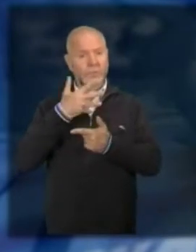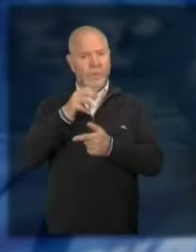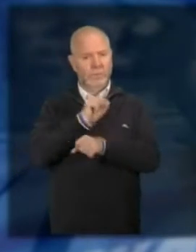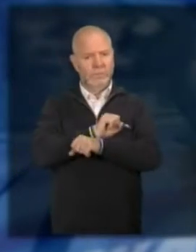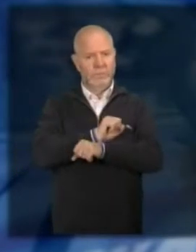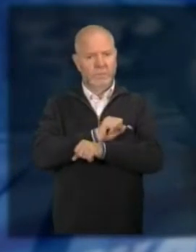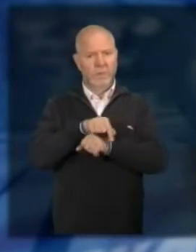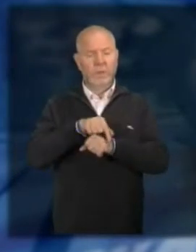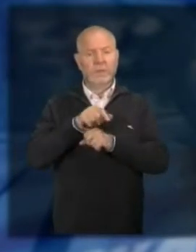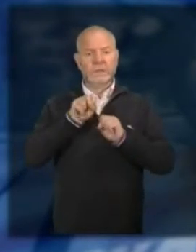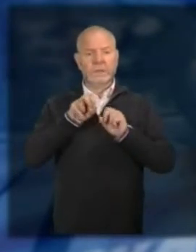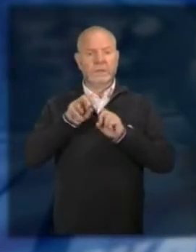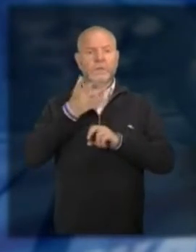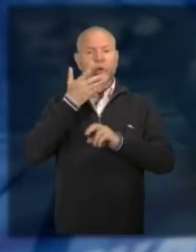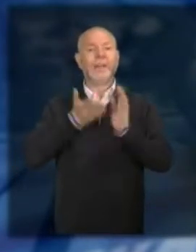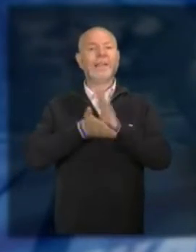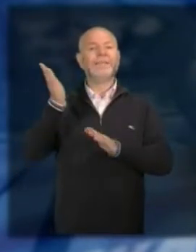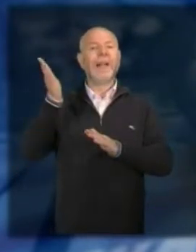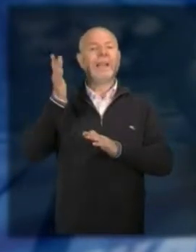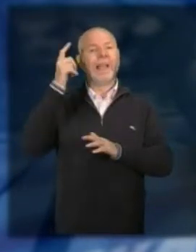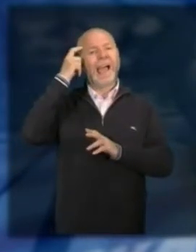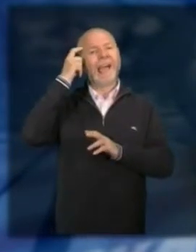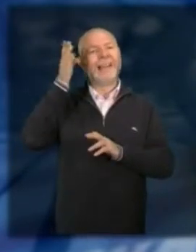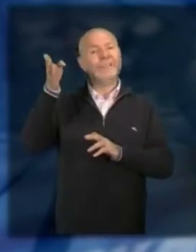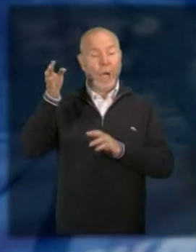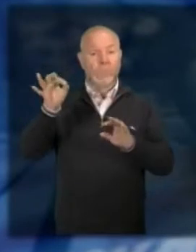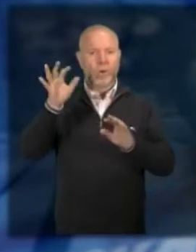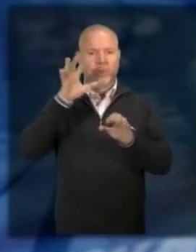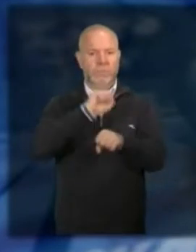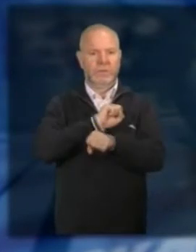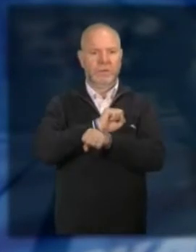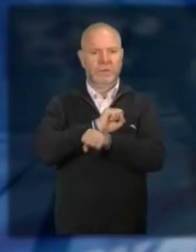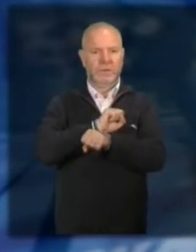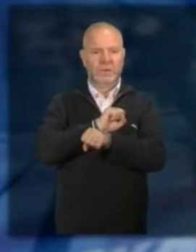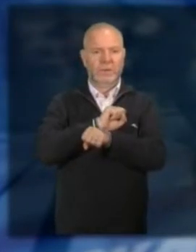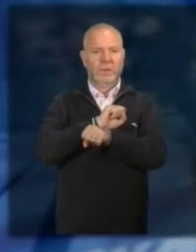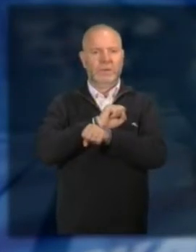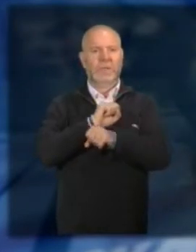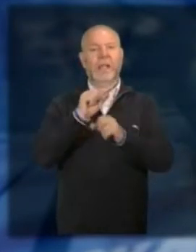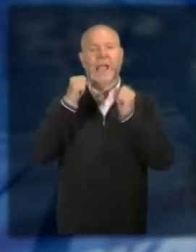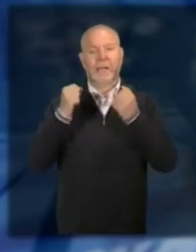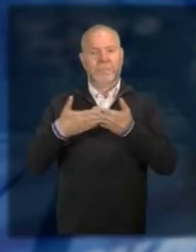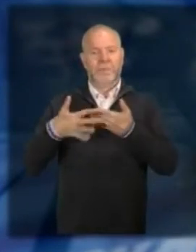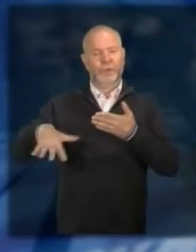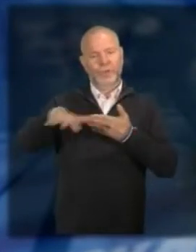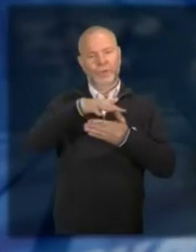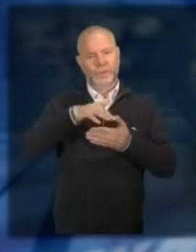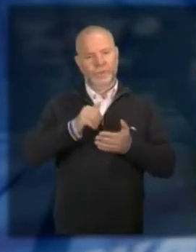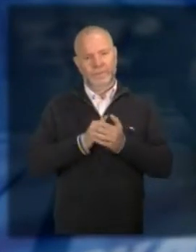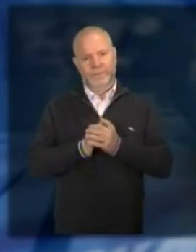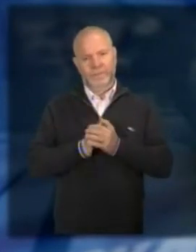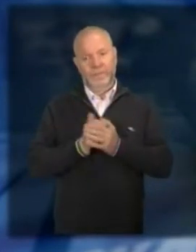arrestato, stava raggiungendo in treno il centro Italia. Infatti, AM abita a Monte San Savino, provincia di Arezzo. Forse cercava